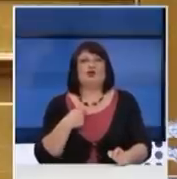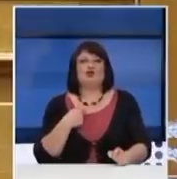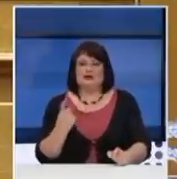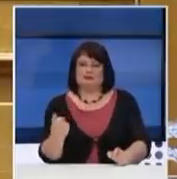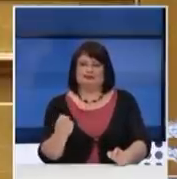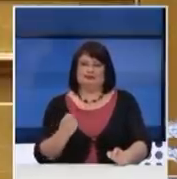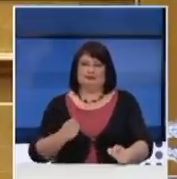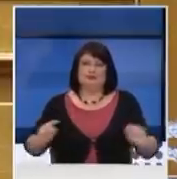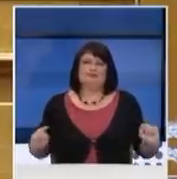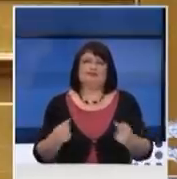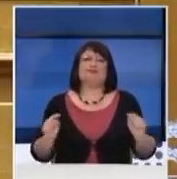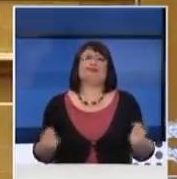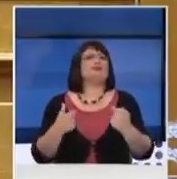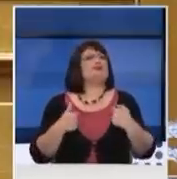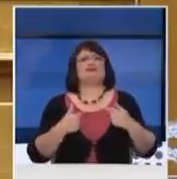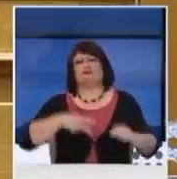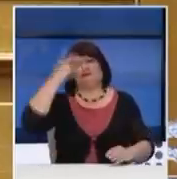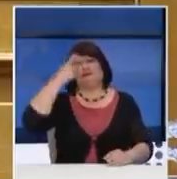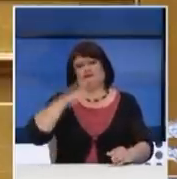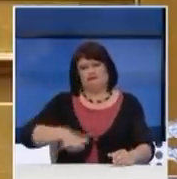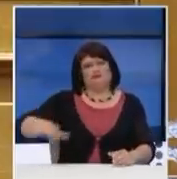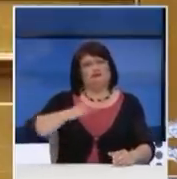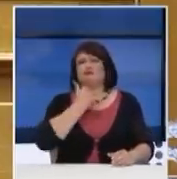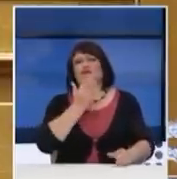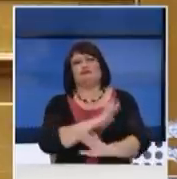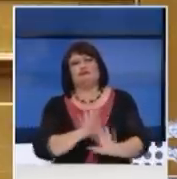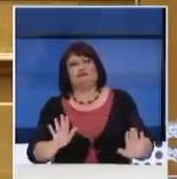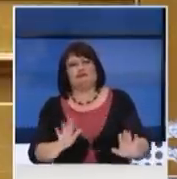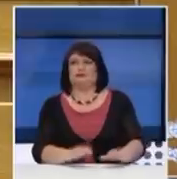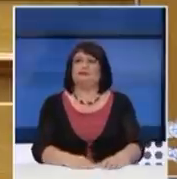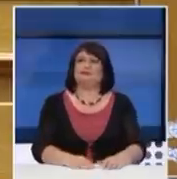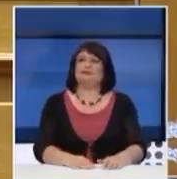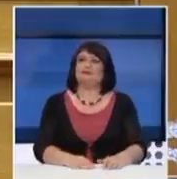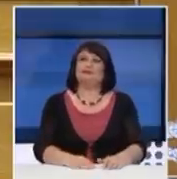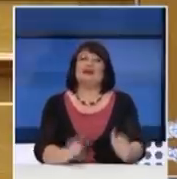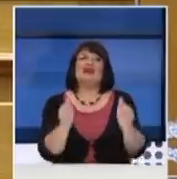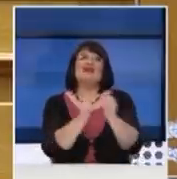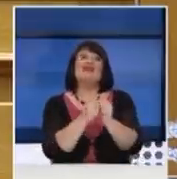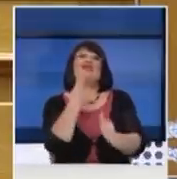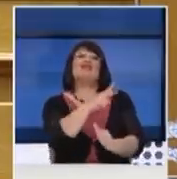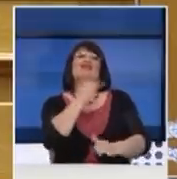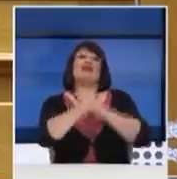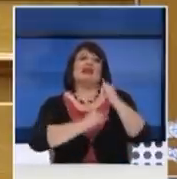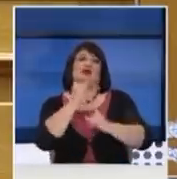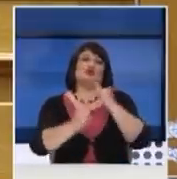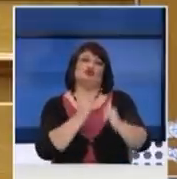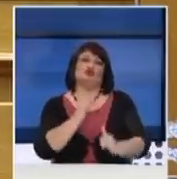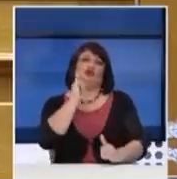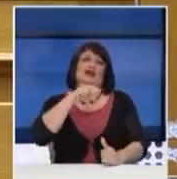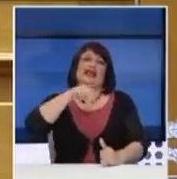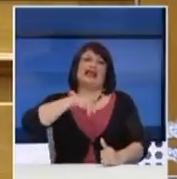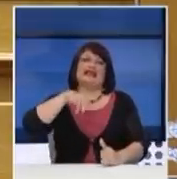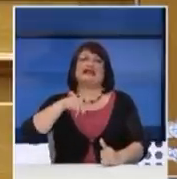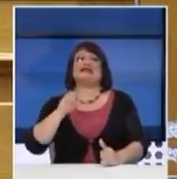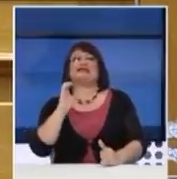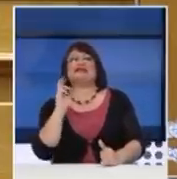περιοχή και μπορούμε να πηγαίνουμε όποτε θέλουμε, όπου θέλουμε στην περιοχή. Δήλωση από φιλικό σας site, NGR, και από το Κυπριακό